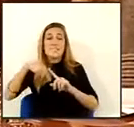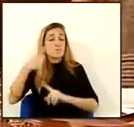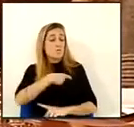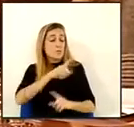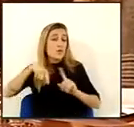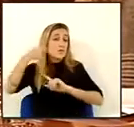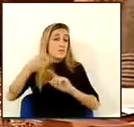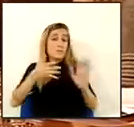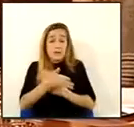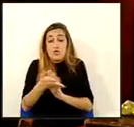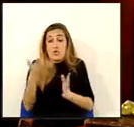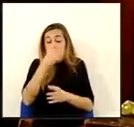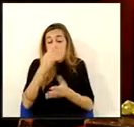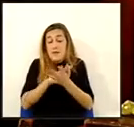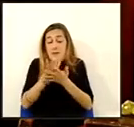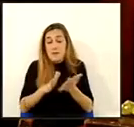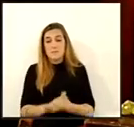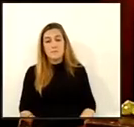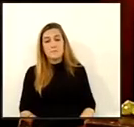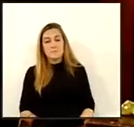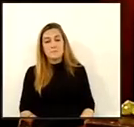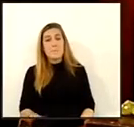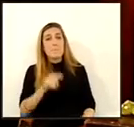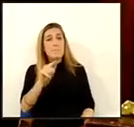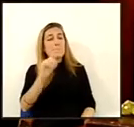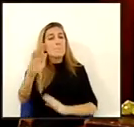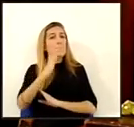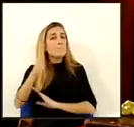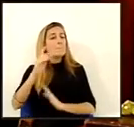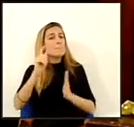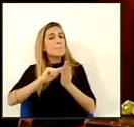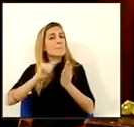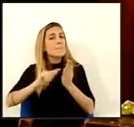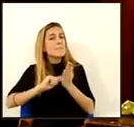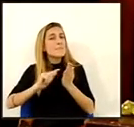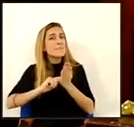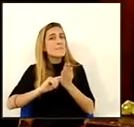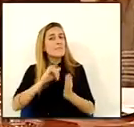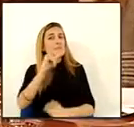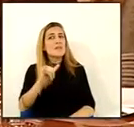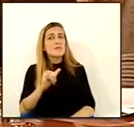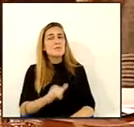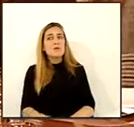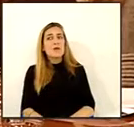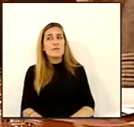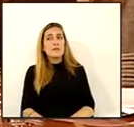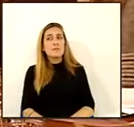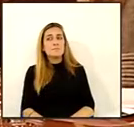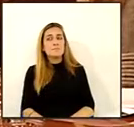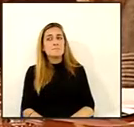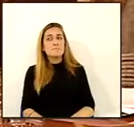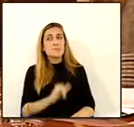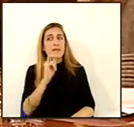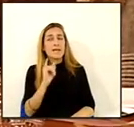això no vaig poder parlar perquè va ser posterior. Ells van presentar uns escrits que renunciaven, com saben, a la concessió